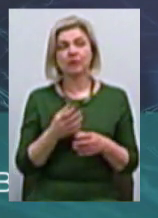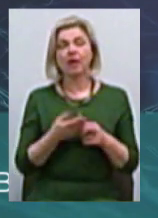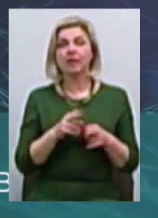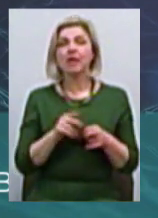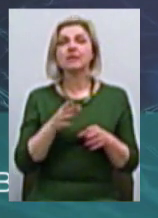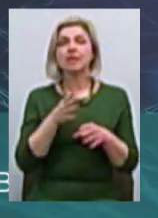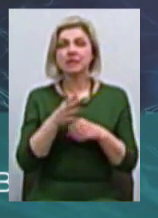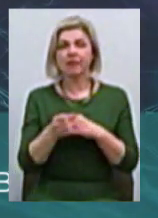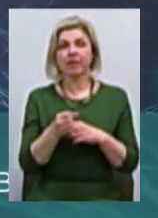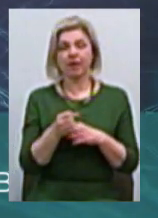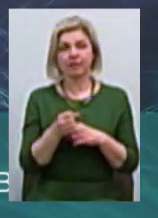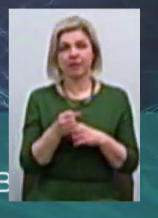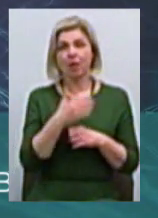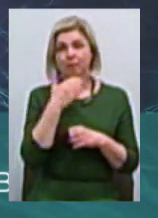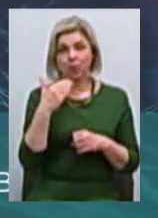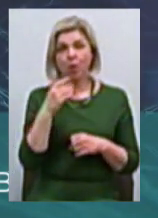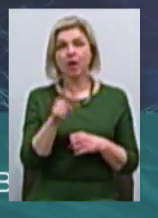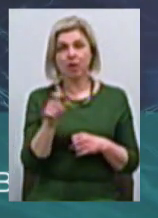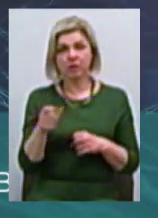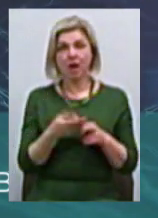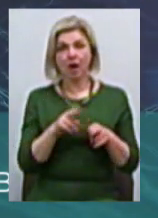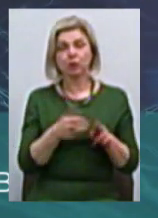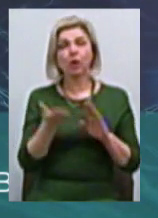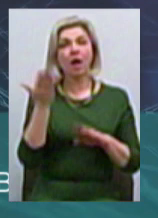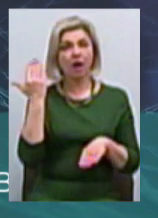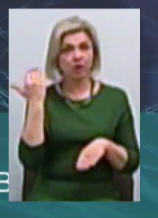Оно заставляет достаточно много граждан, которые раньше